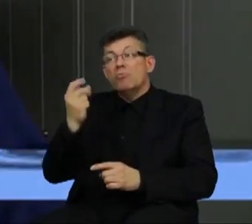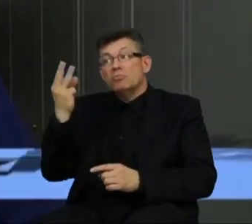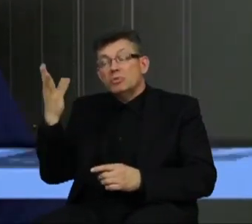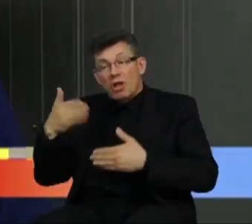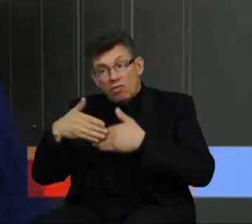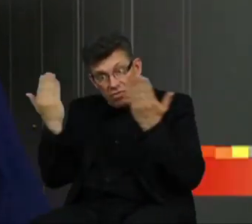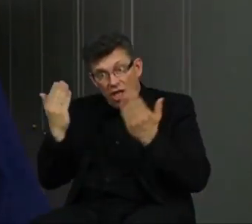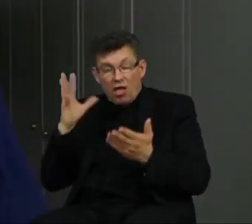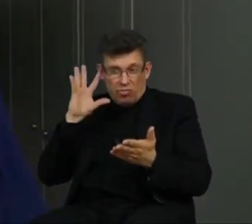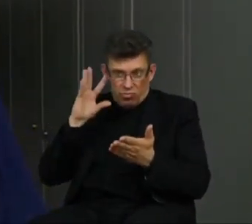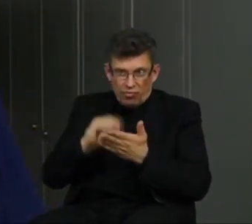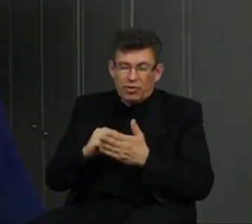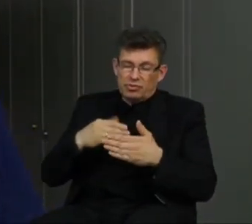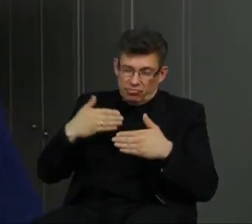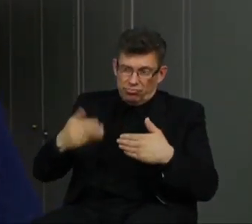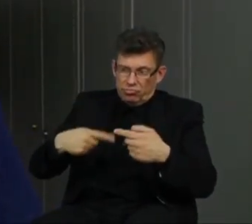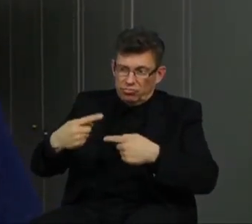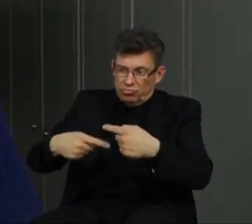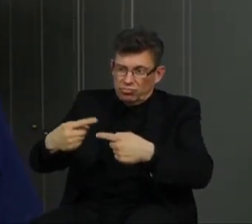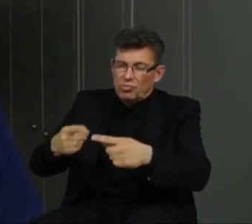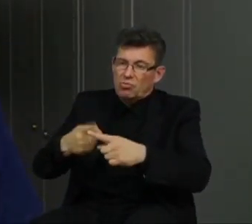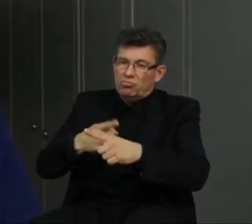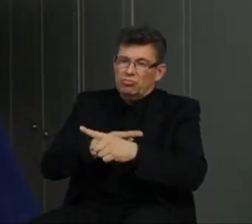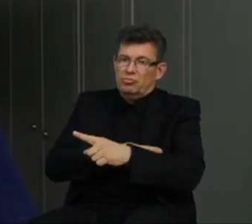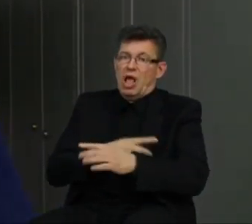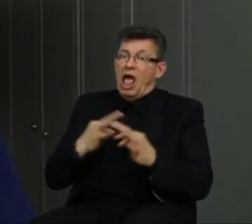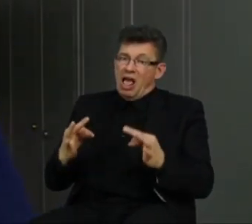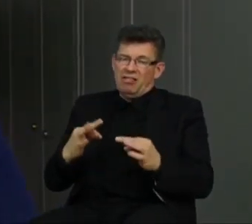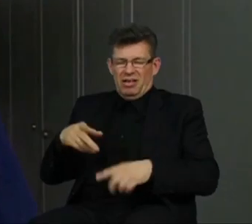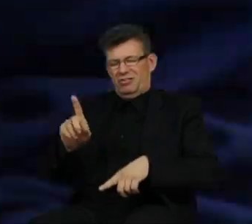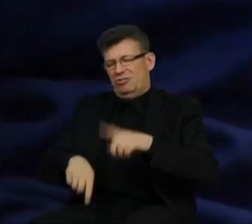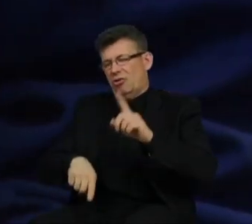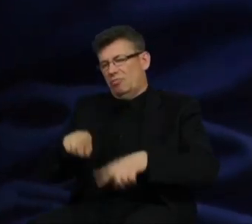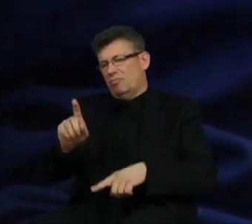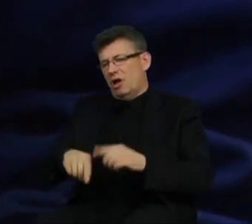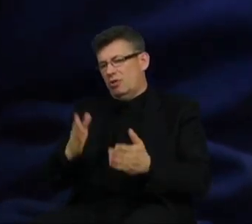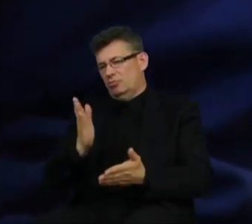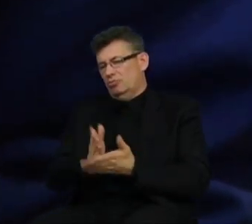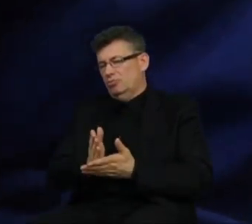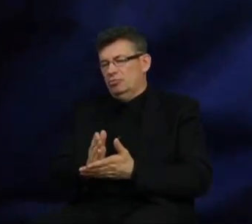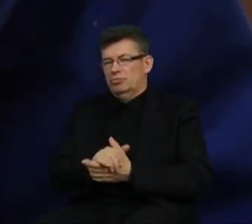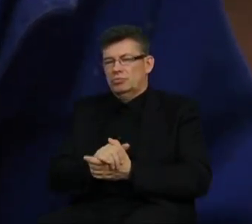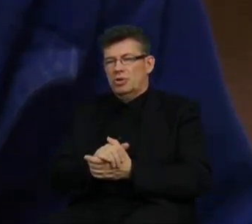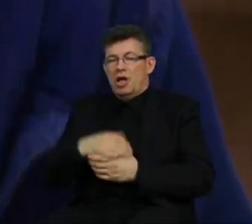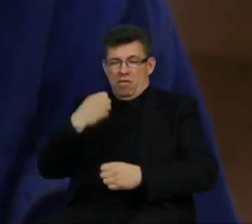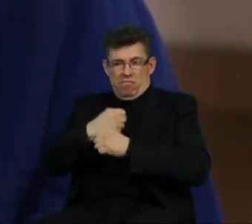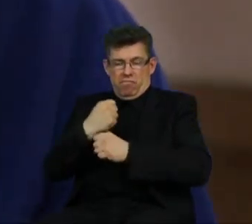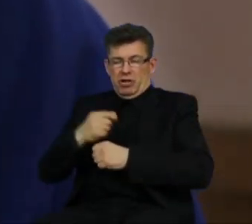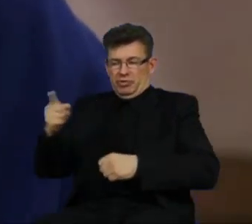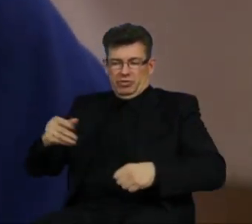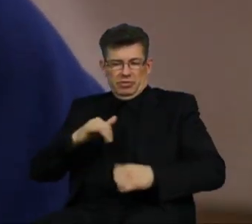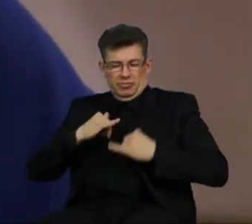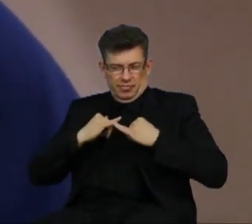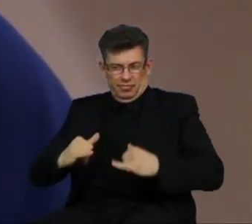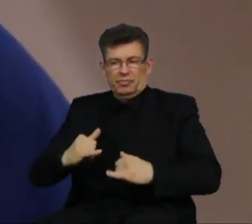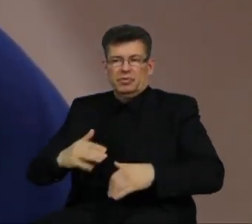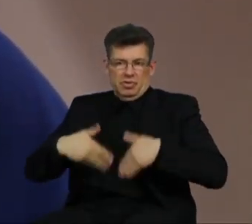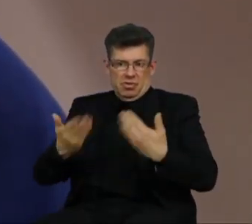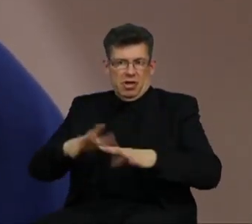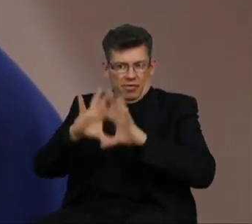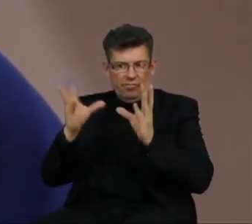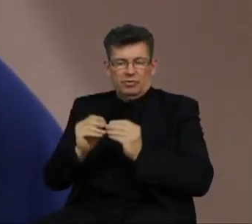dniach z powrotem, nie, i tak dalej. No ale teraz to już jest normalnie. No po prostu pracy daje z siebie wszystko. Po pracy